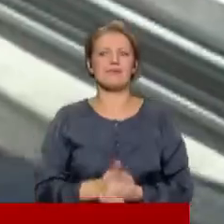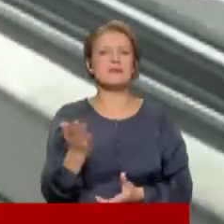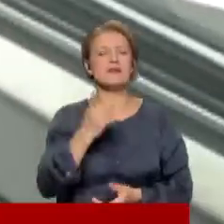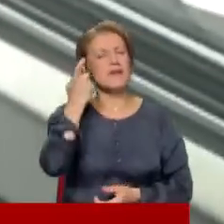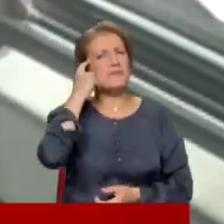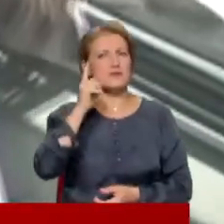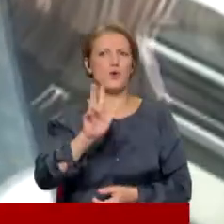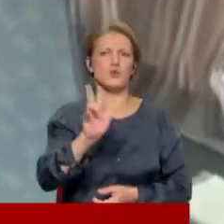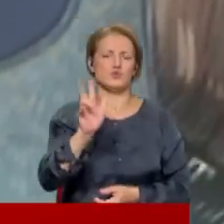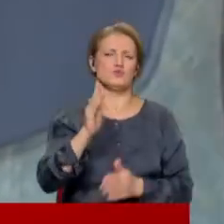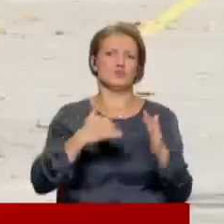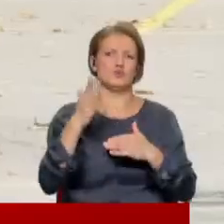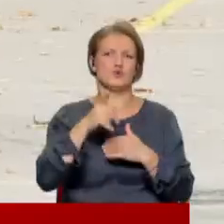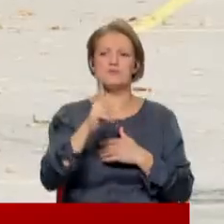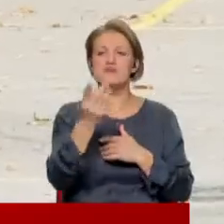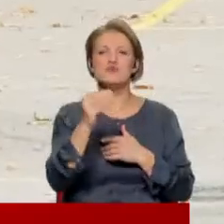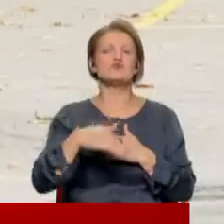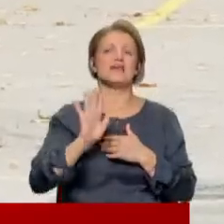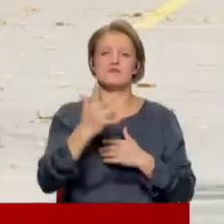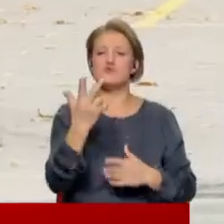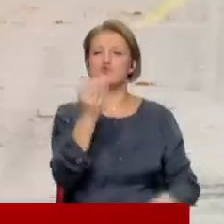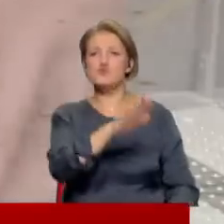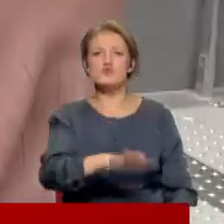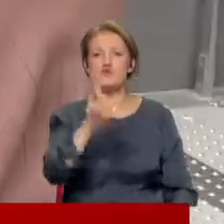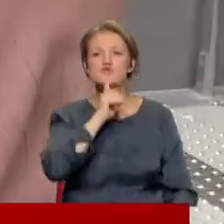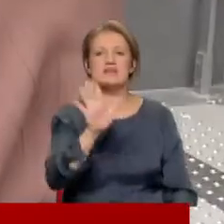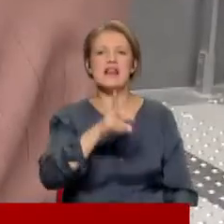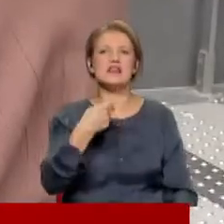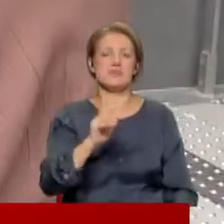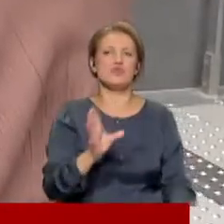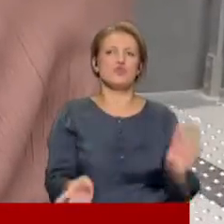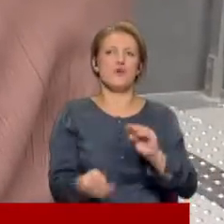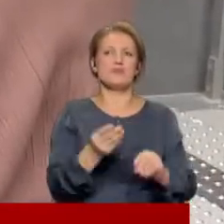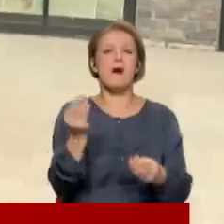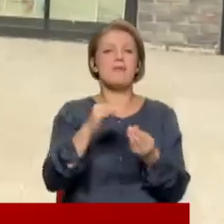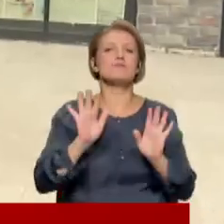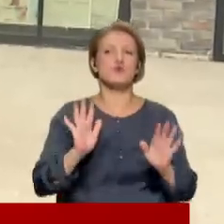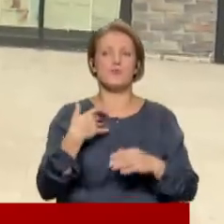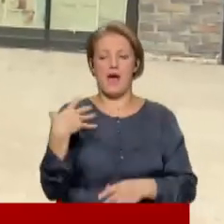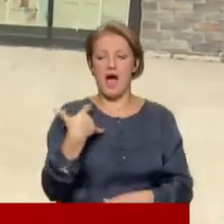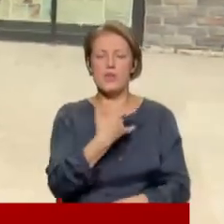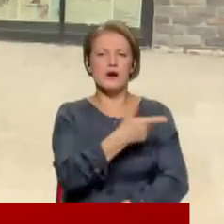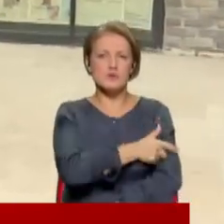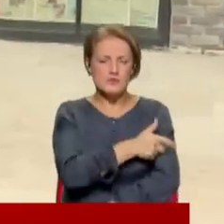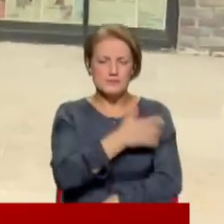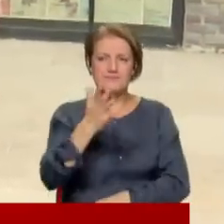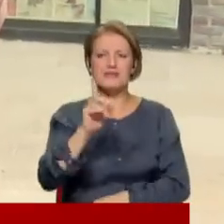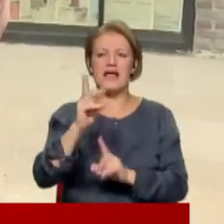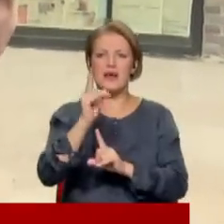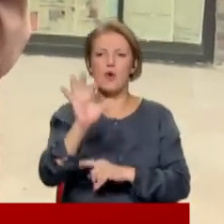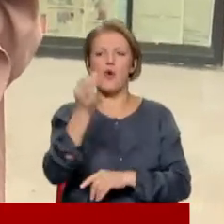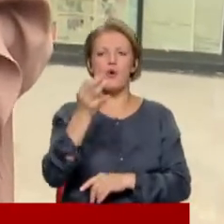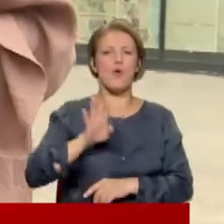ne kadar? 30'u geçiyordur. Bu bir çocuk da değil yani. 3 çocuk 150 bini rahat buluyor, abartmıyorum size. Anaokul, ilkokul ve